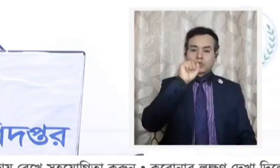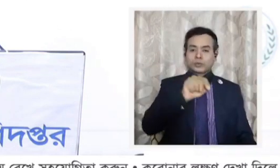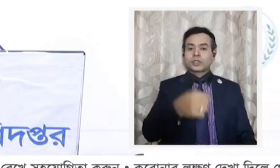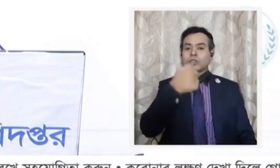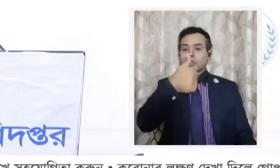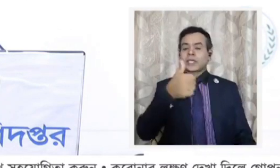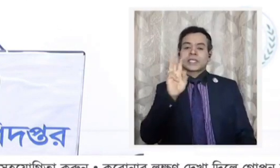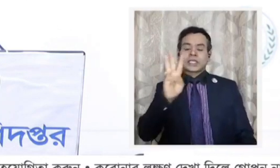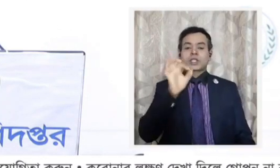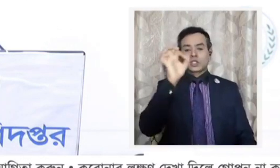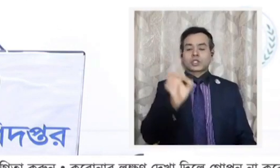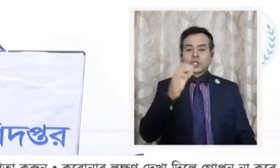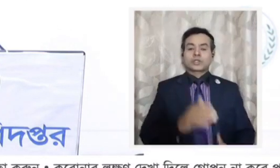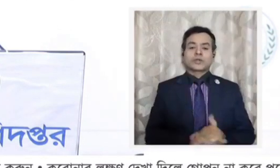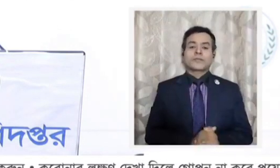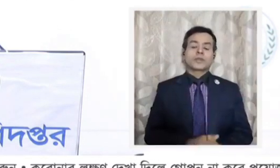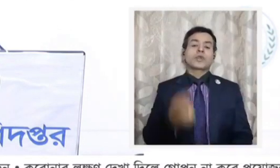11 থেকে 20 বছরের মধ্যে 1.16% এবং